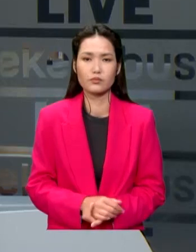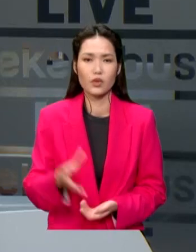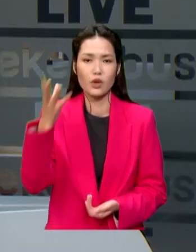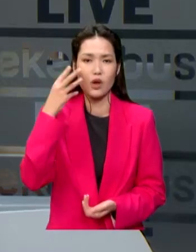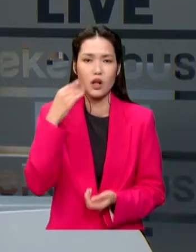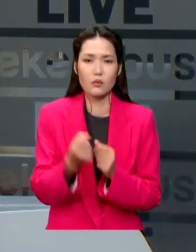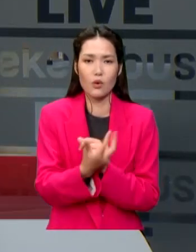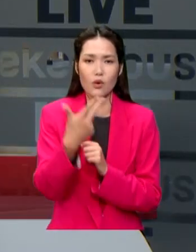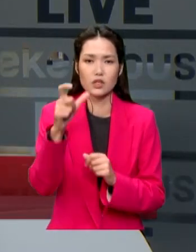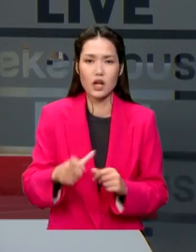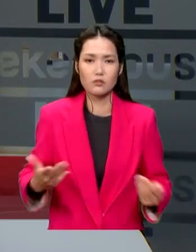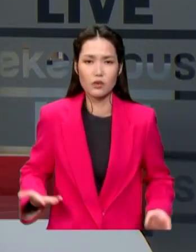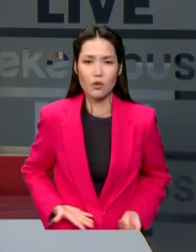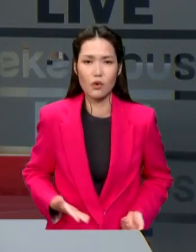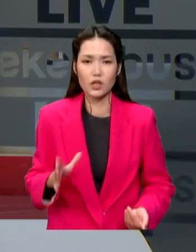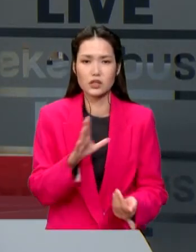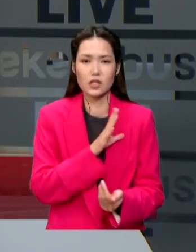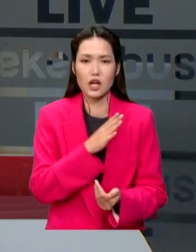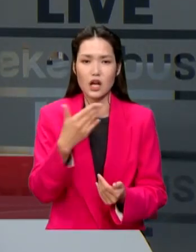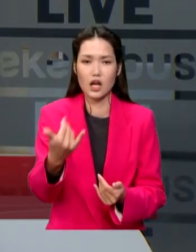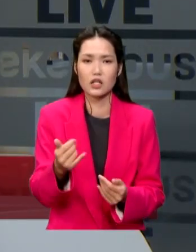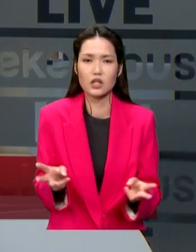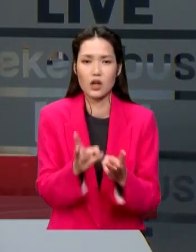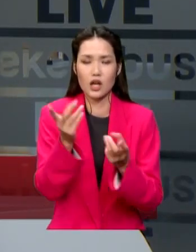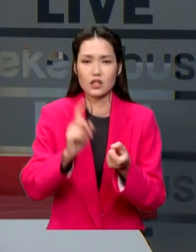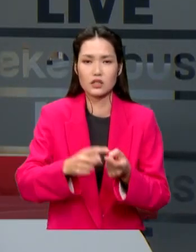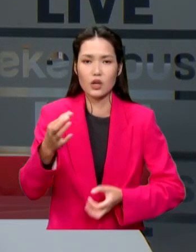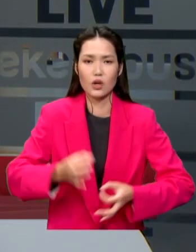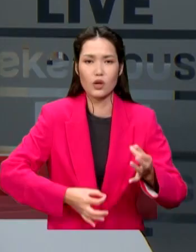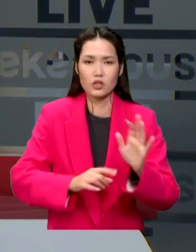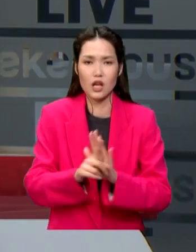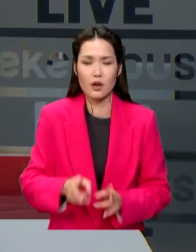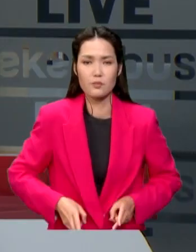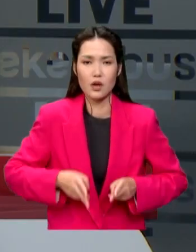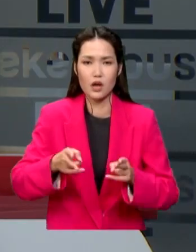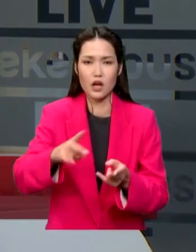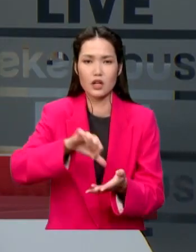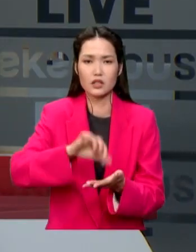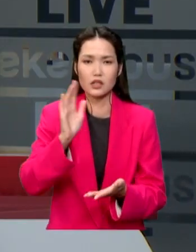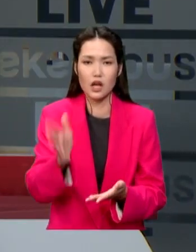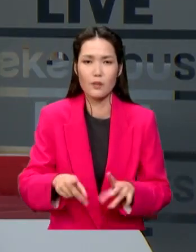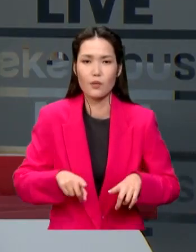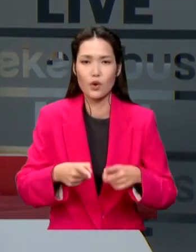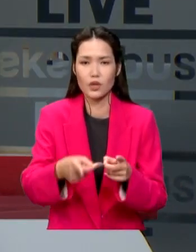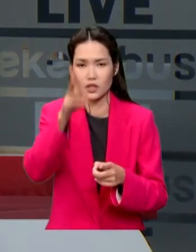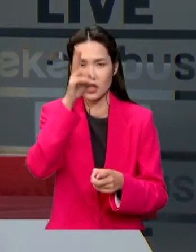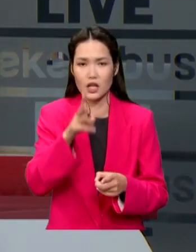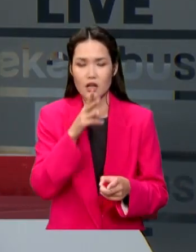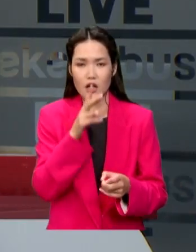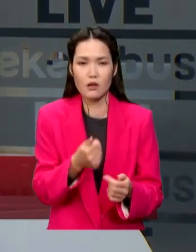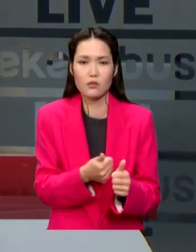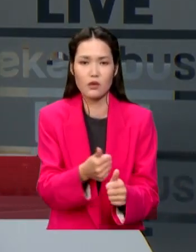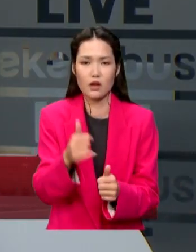Алматыда 13 адамның өмірін қиған хостелдегі өртке қатысты сот басталды. Қылмыстық іске қатысы бар деген күдікке 2 адам ілігіп